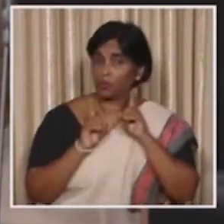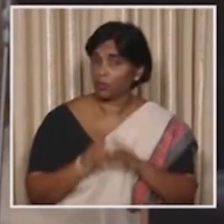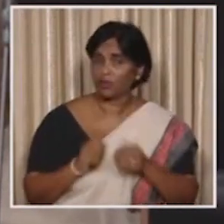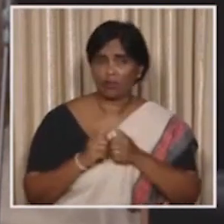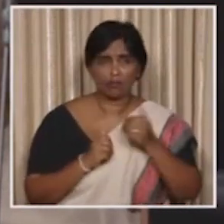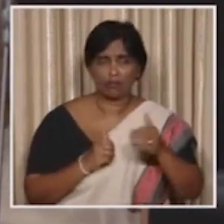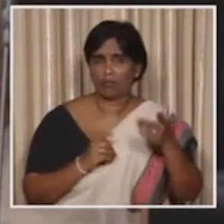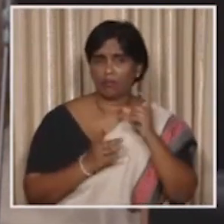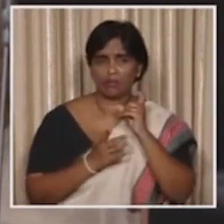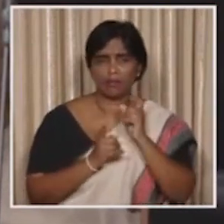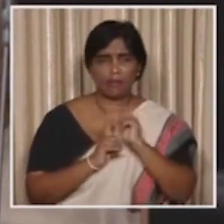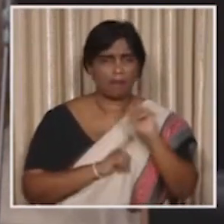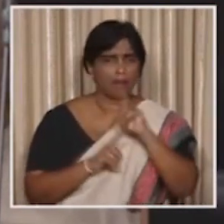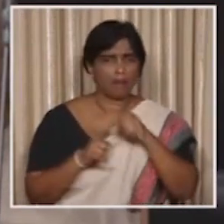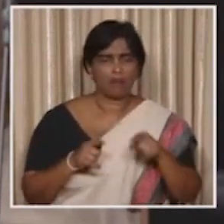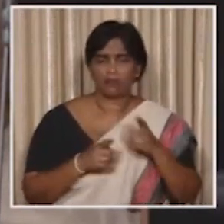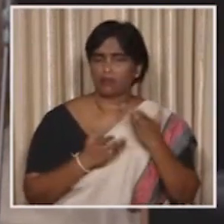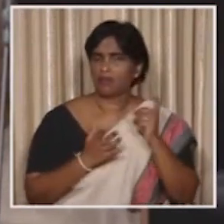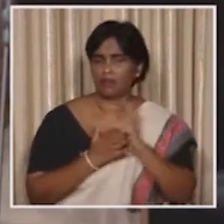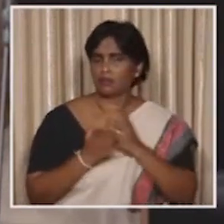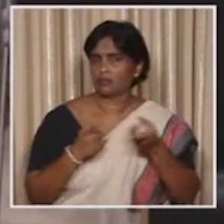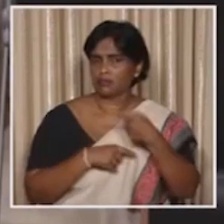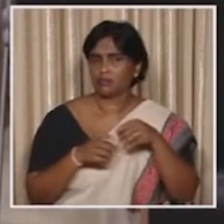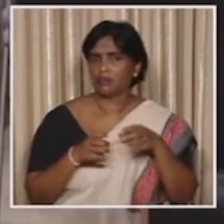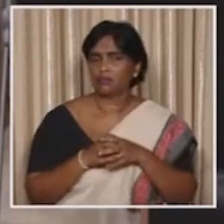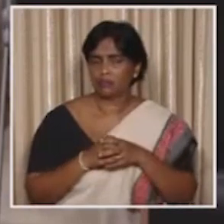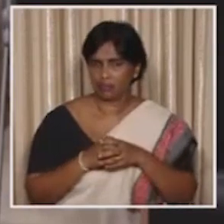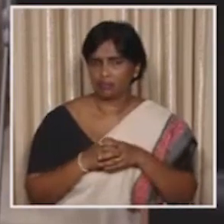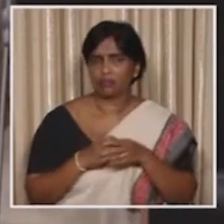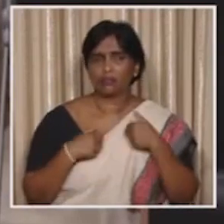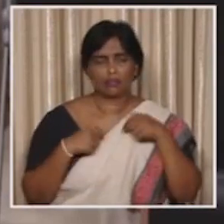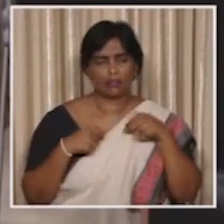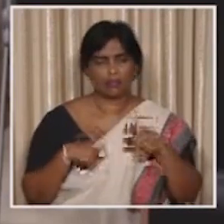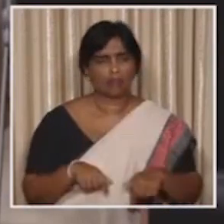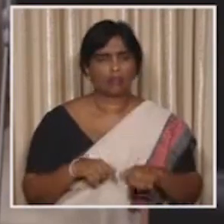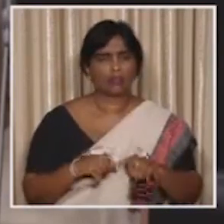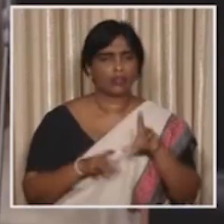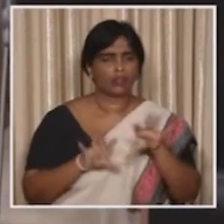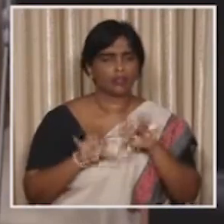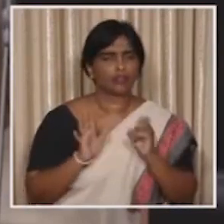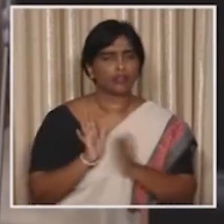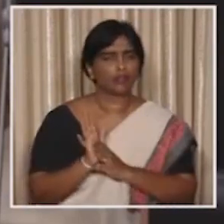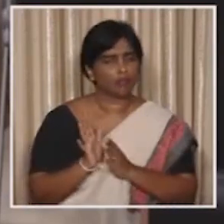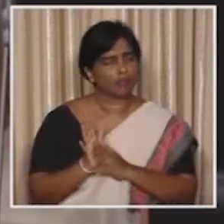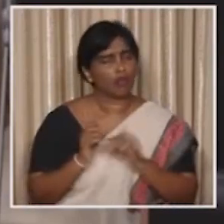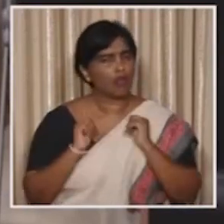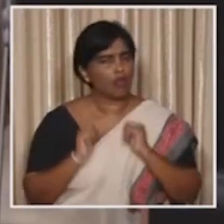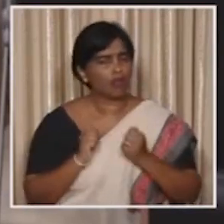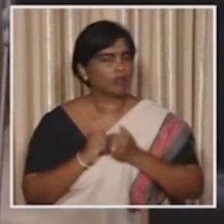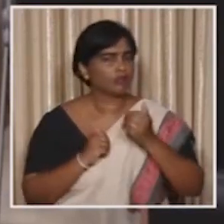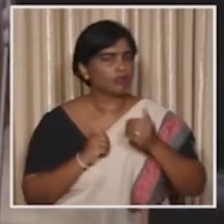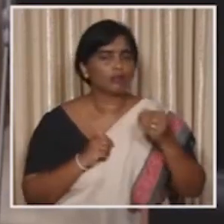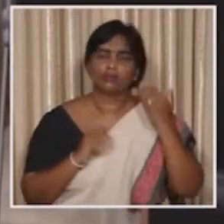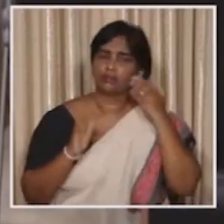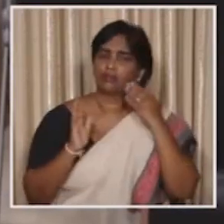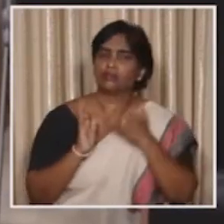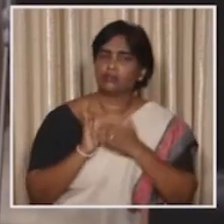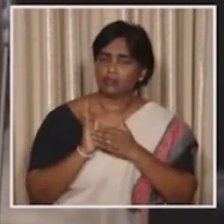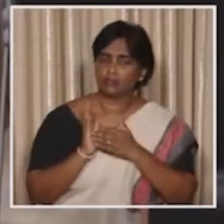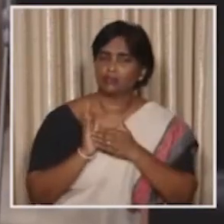මේ ව්‍යවස්ථාදායක සභාව. ඉතින් මම යෝජනා කරන්නේ අපි මෙතන තේරුම් කාරක සභාවක් දාලා කොහොමද මේක ගෙනියන්නේ කියලා කතා